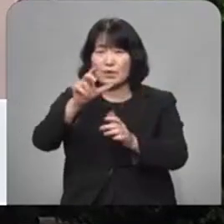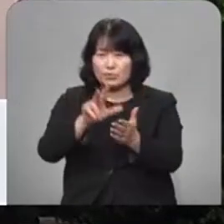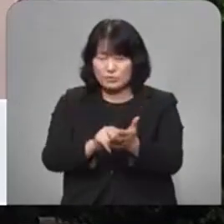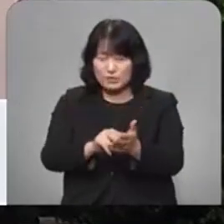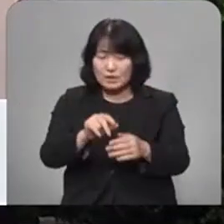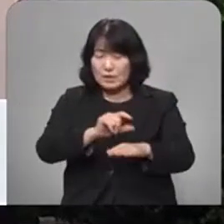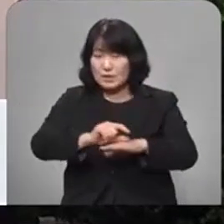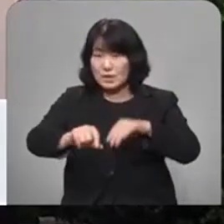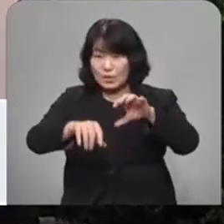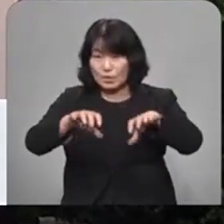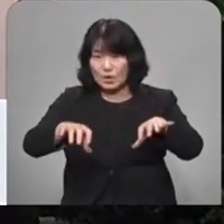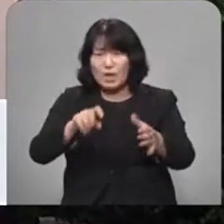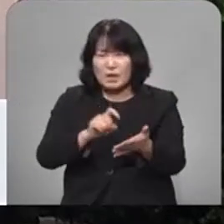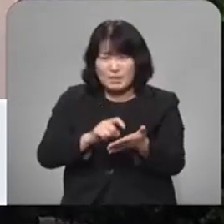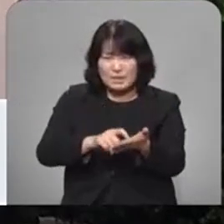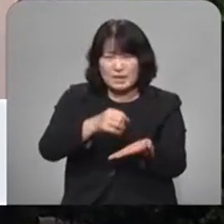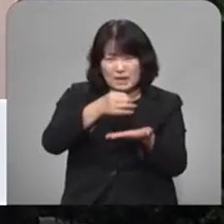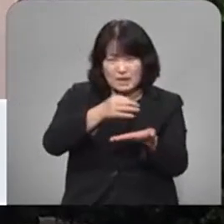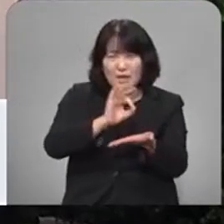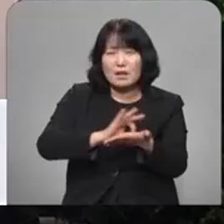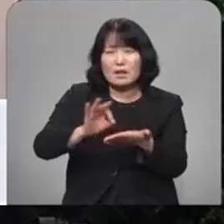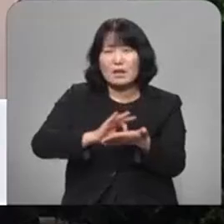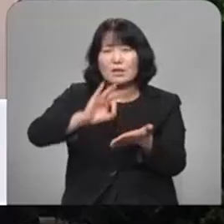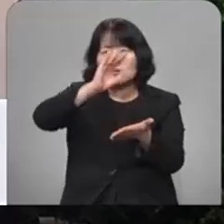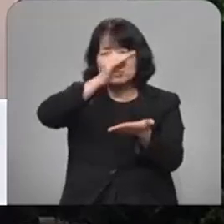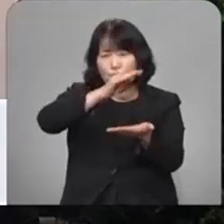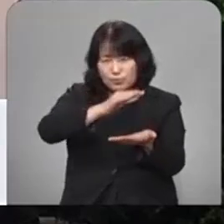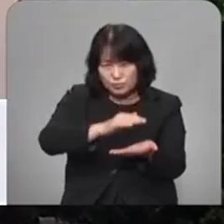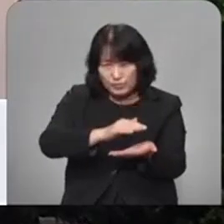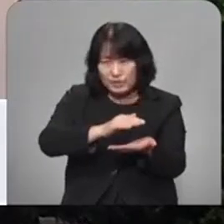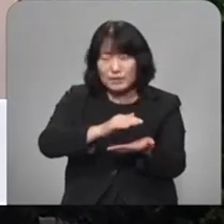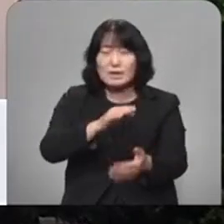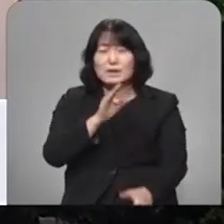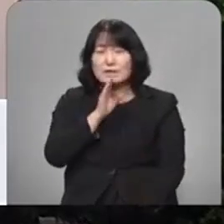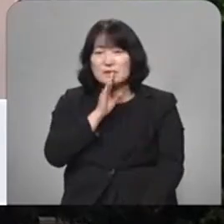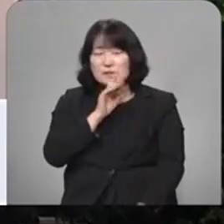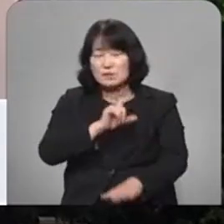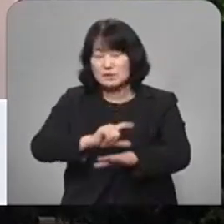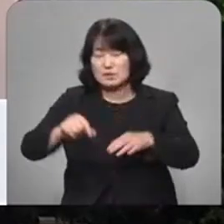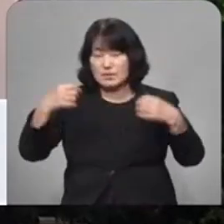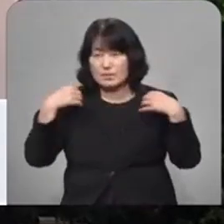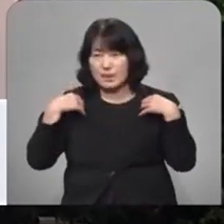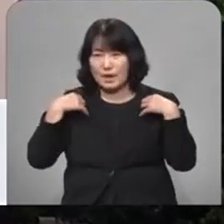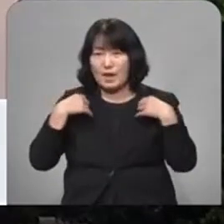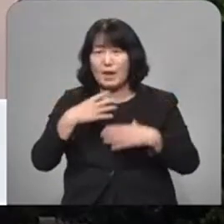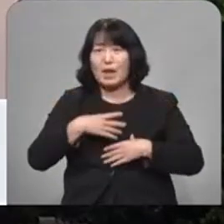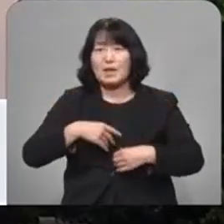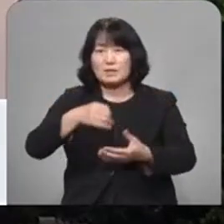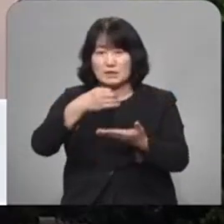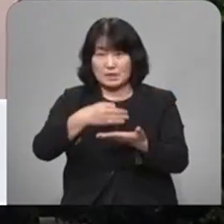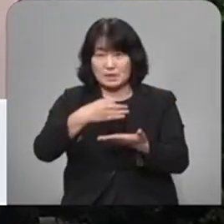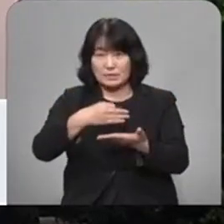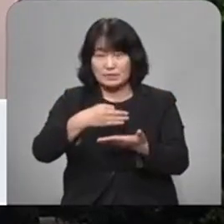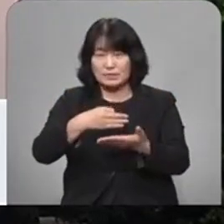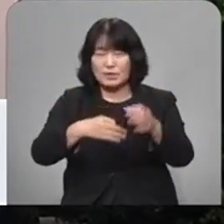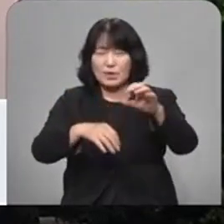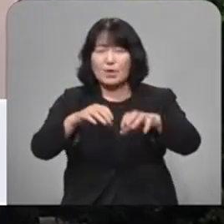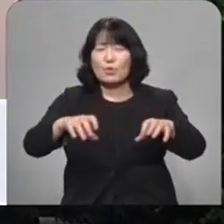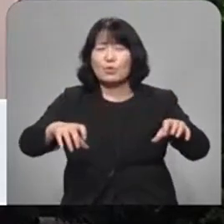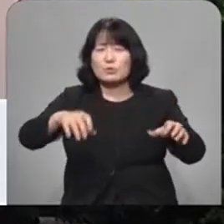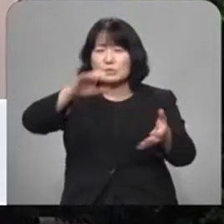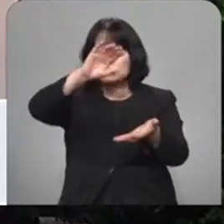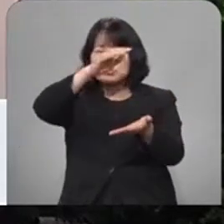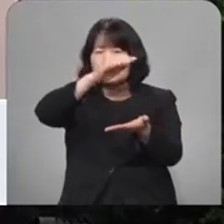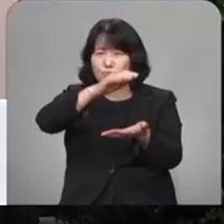지자체들이 이미 비상금을 많이 썼기 때문입니다 실제로 지자체의 통합재정 안정기금이 곳곳에서 바닥을